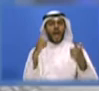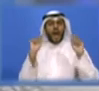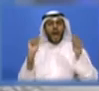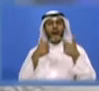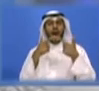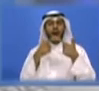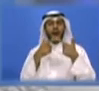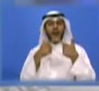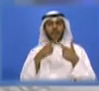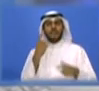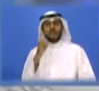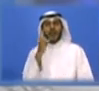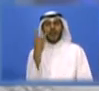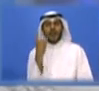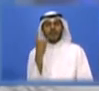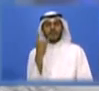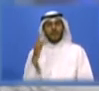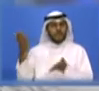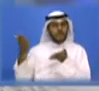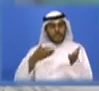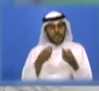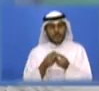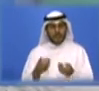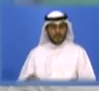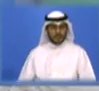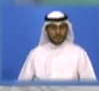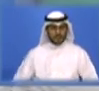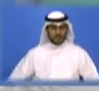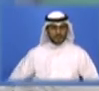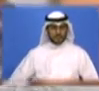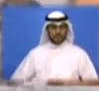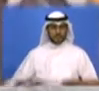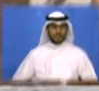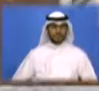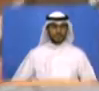بحضور عدد من شخصيات دبلوماسية في البلاد.